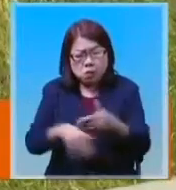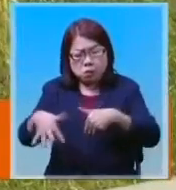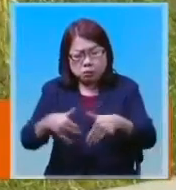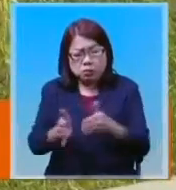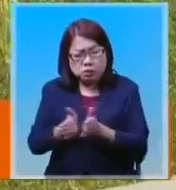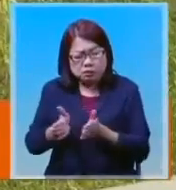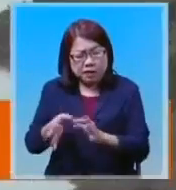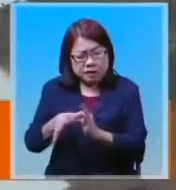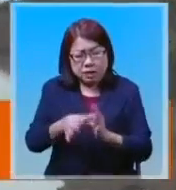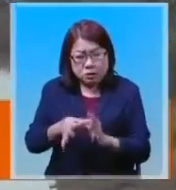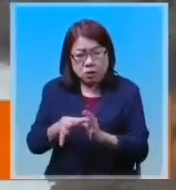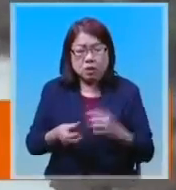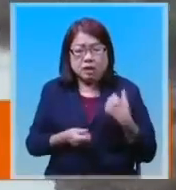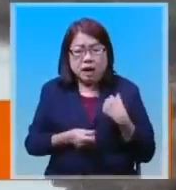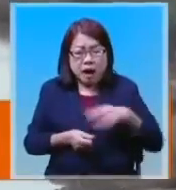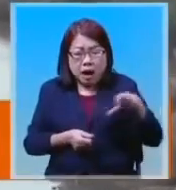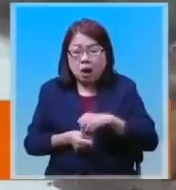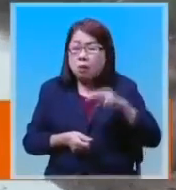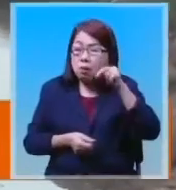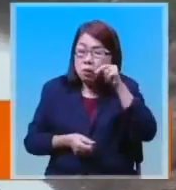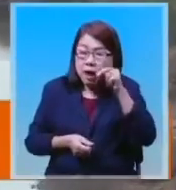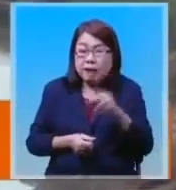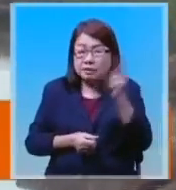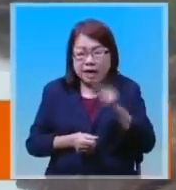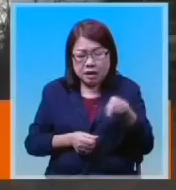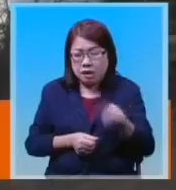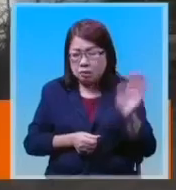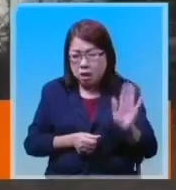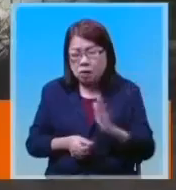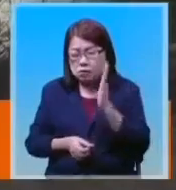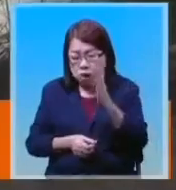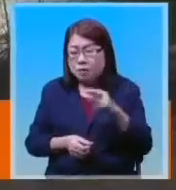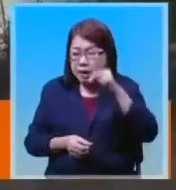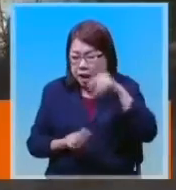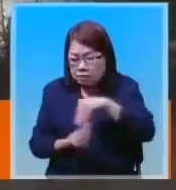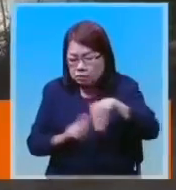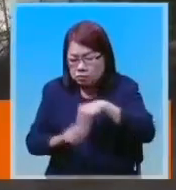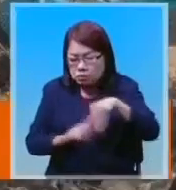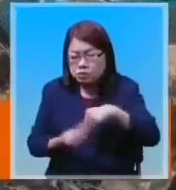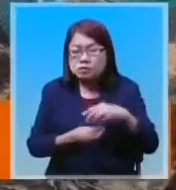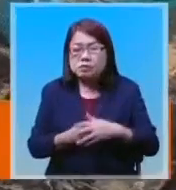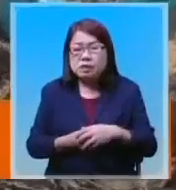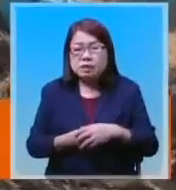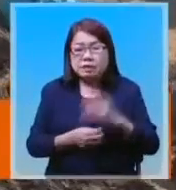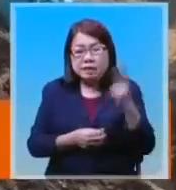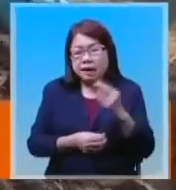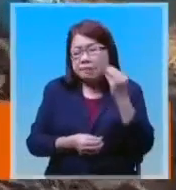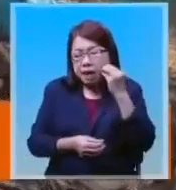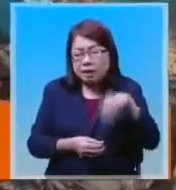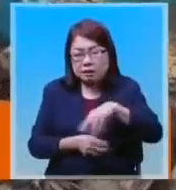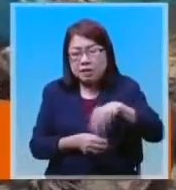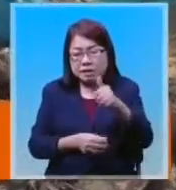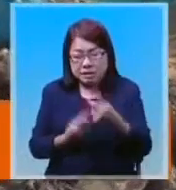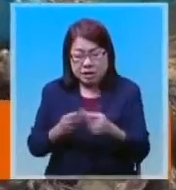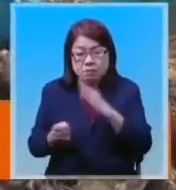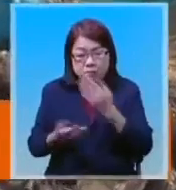ช้น้ำในส่วนอื่นก่อนอย่างจริงจังเพื่อจะได้มีน้ำเจิดเพียงพอต่อการใช้น้ำเพื่ออุปโภคบริโภคซึ่งหากไม่มีการปรับใช้น้ำตอนนี้อาจกระทบ